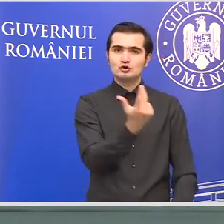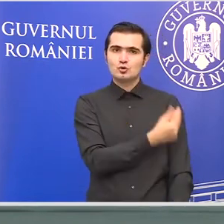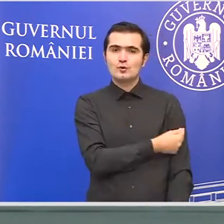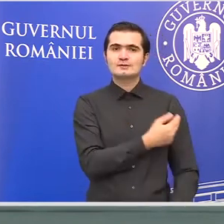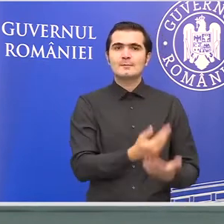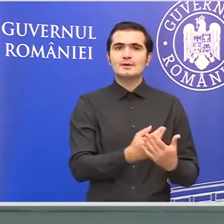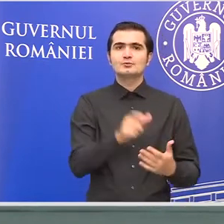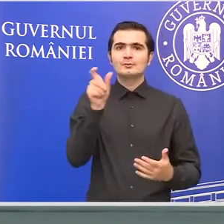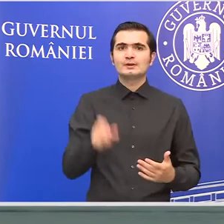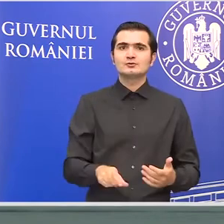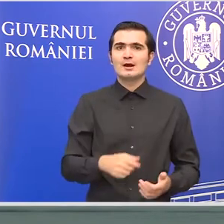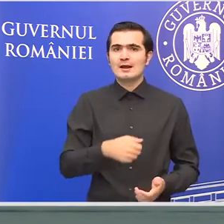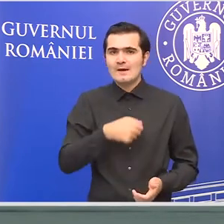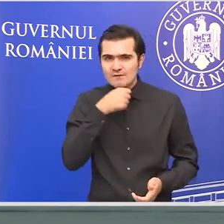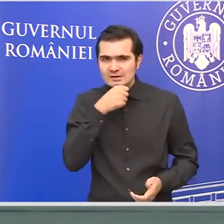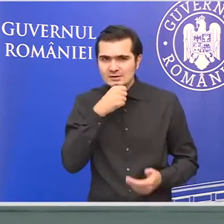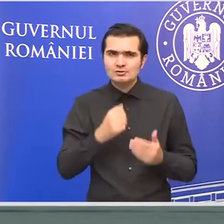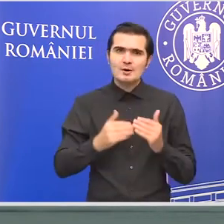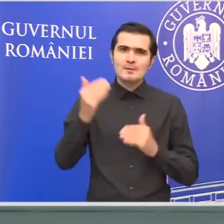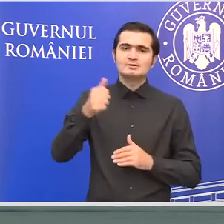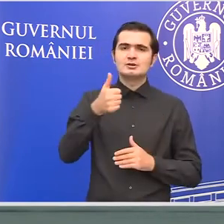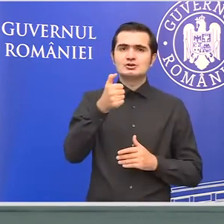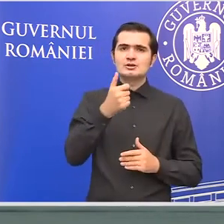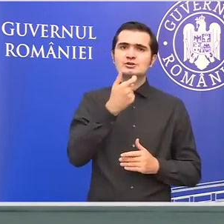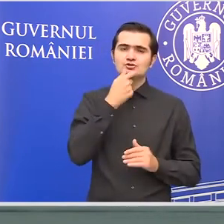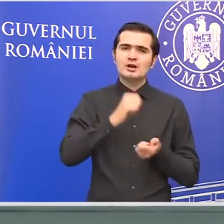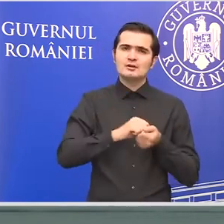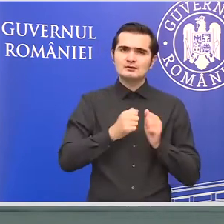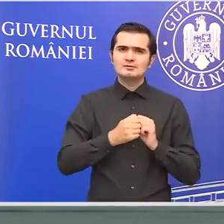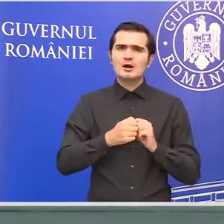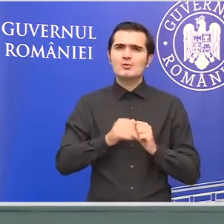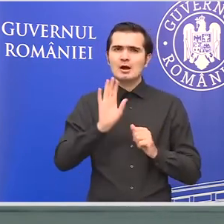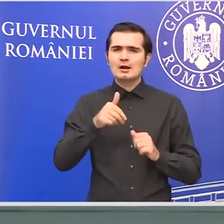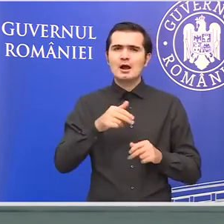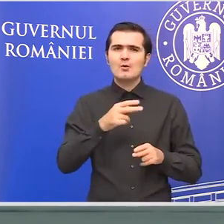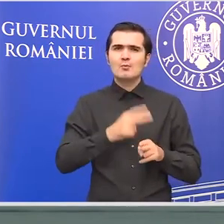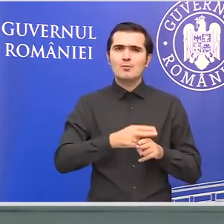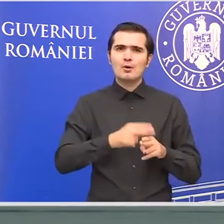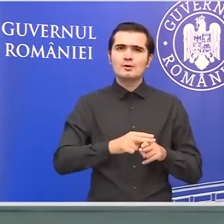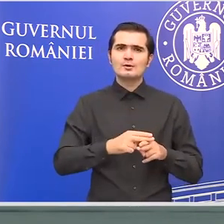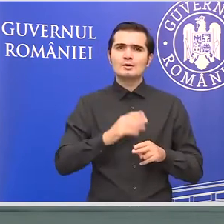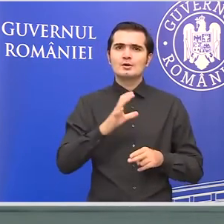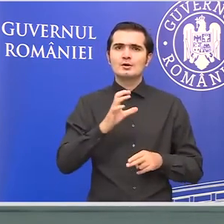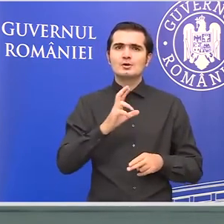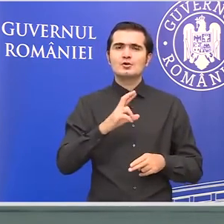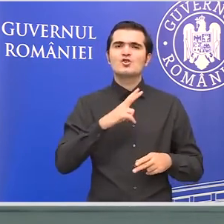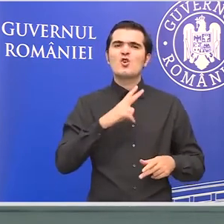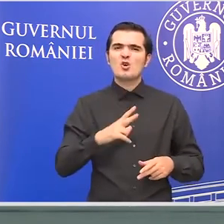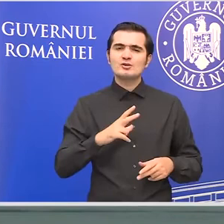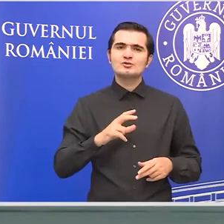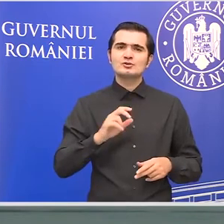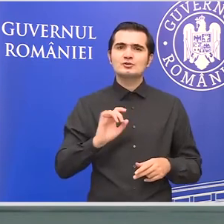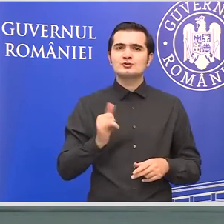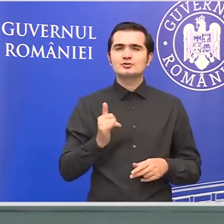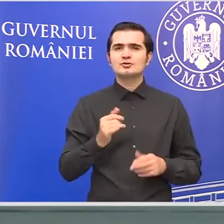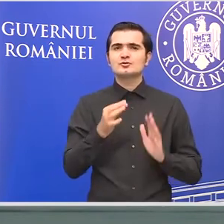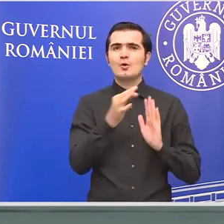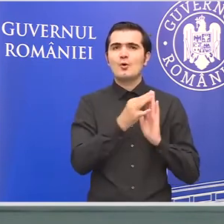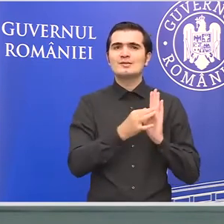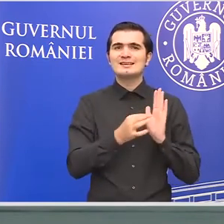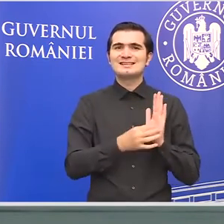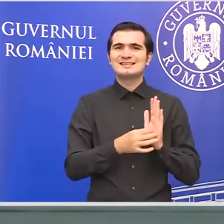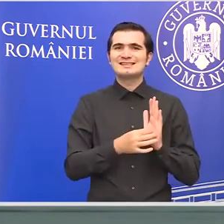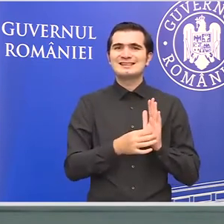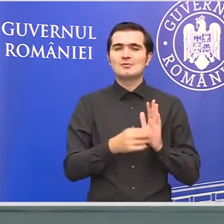vârstnice, peste 60 de ani, persoanele care sunt în evidență cu afecțiuni cronice, în mod deosebit condițiile de imunodepresie, care